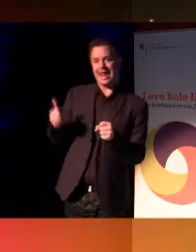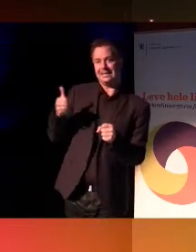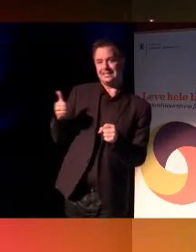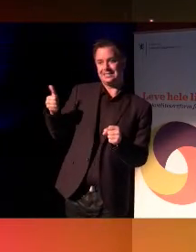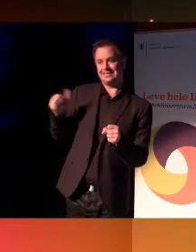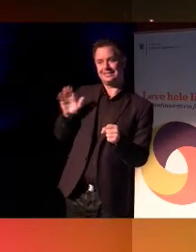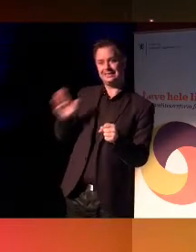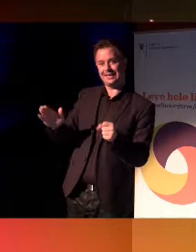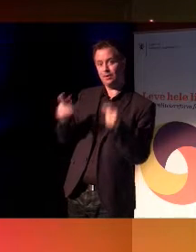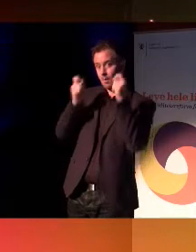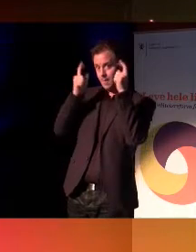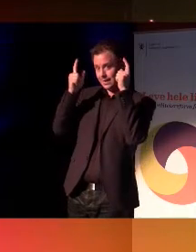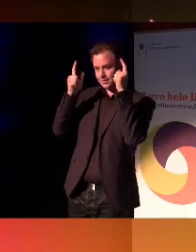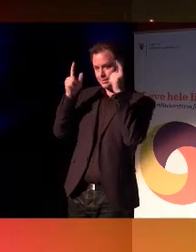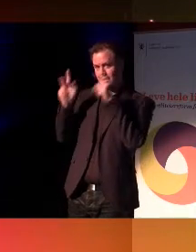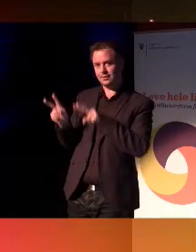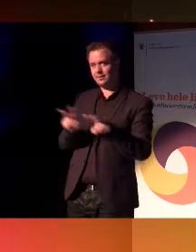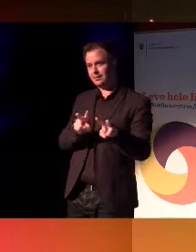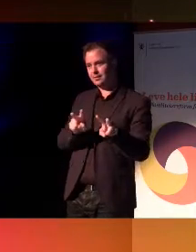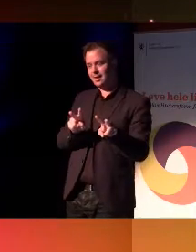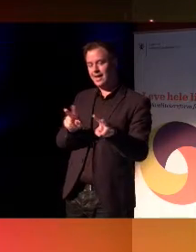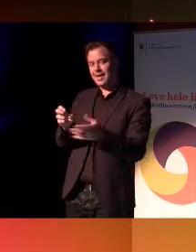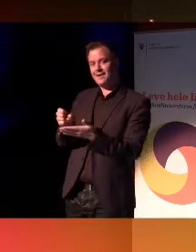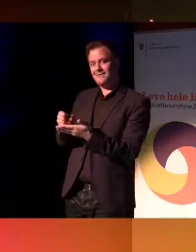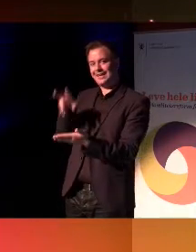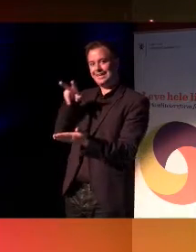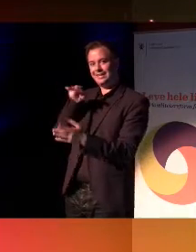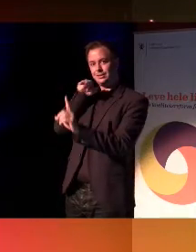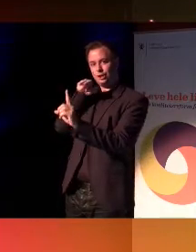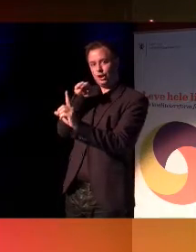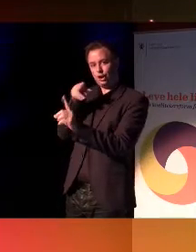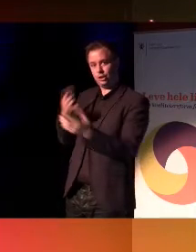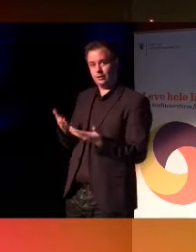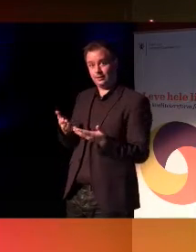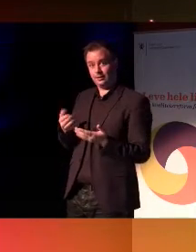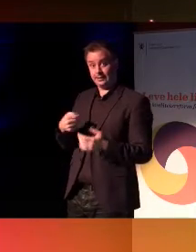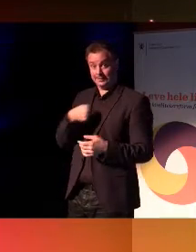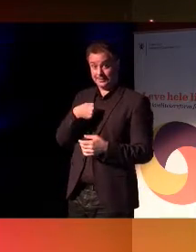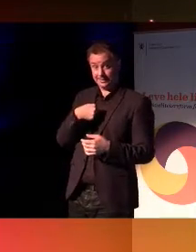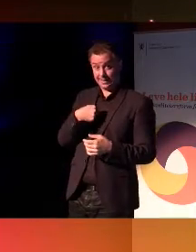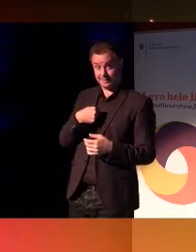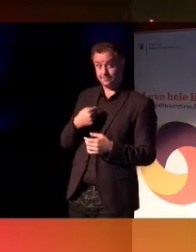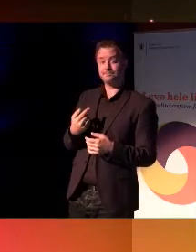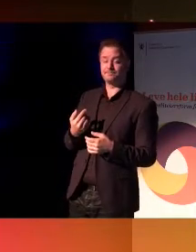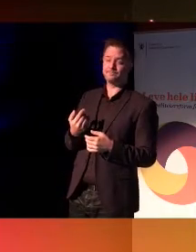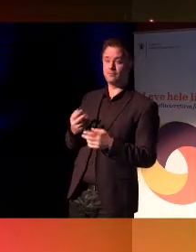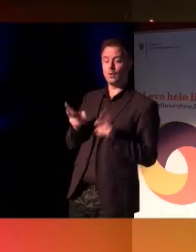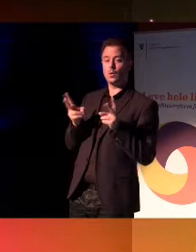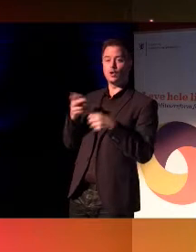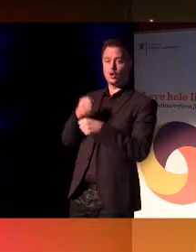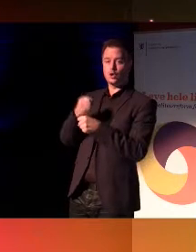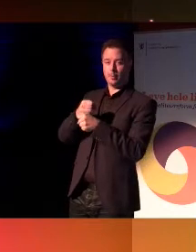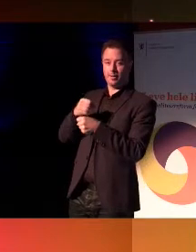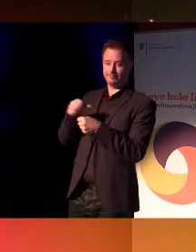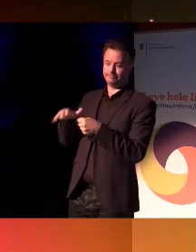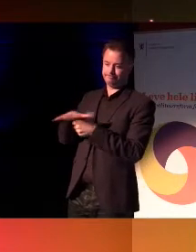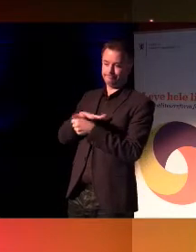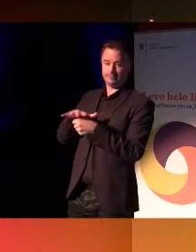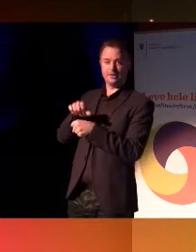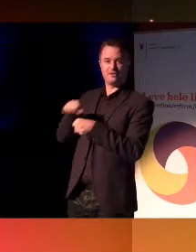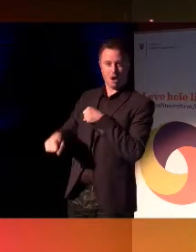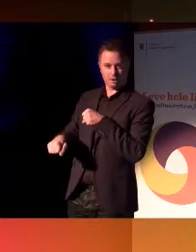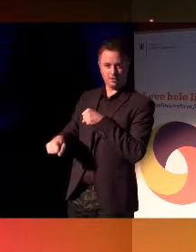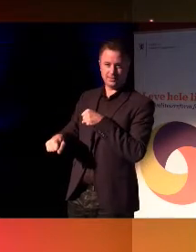om verdiaspektet her. Jeg har hatt gleden av å jobbe med tvang I den grad man kan si glede av det, men det var en